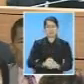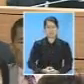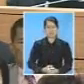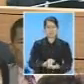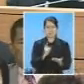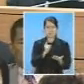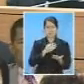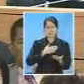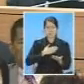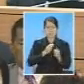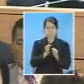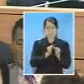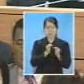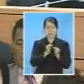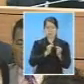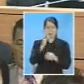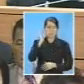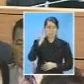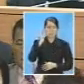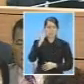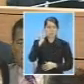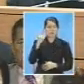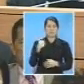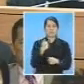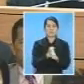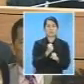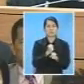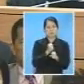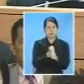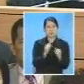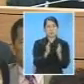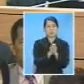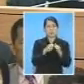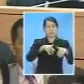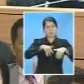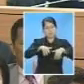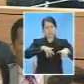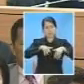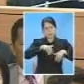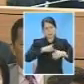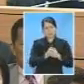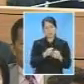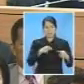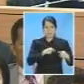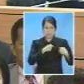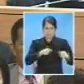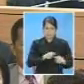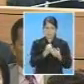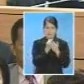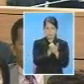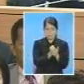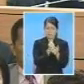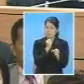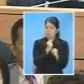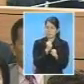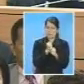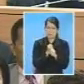ๆที่ผมเองนั้นนะครับได้ทำมาทั้งหมดรวมกระทั่งพี่น้องประชาชนที่มีจิตอาสานะครับทุกคนนั้นตั้งใ